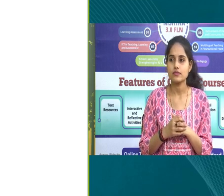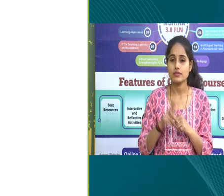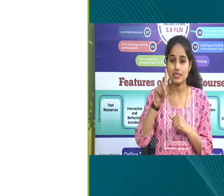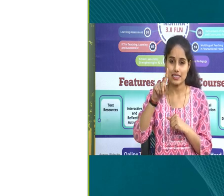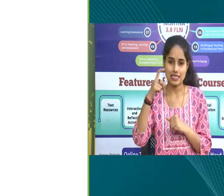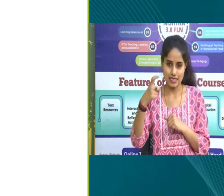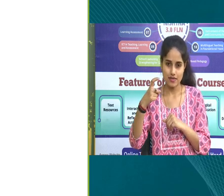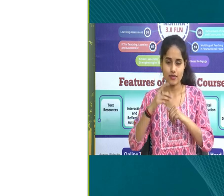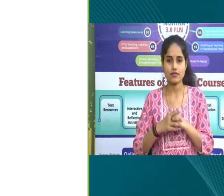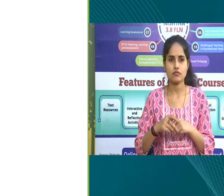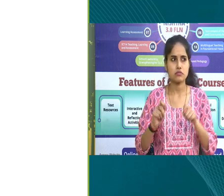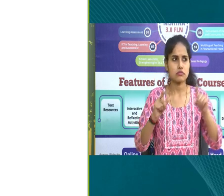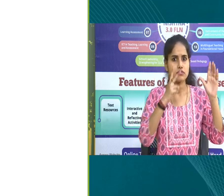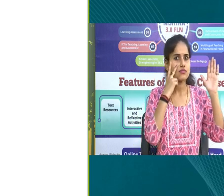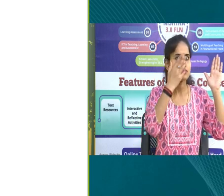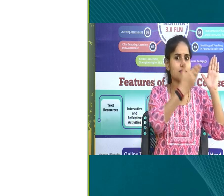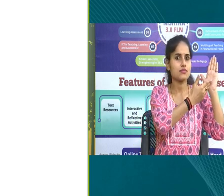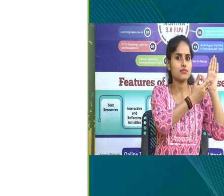17